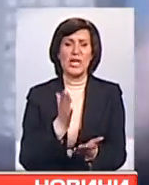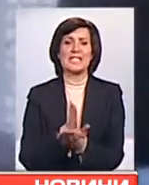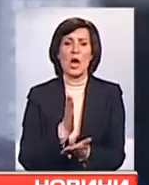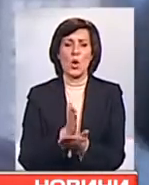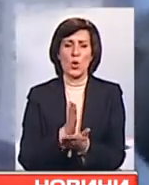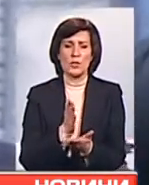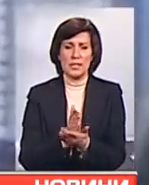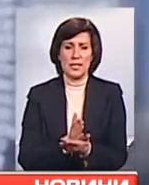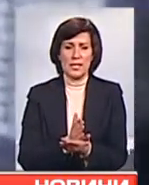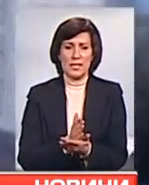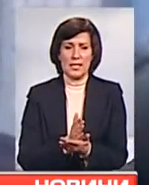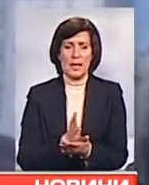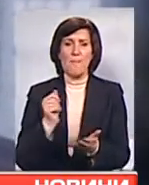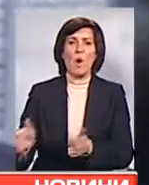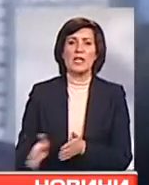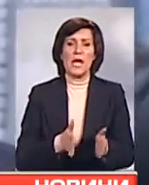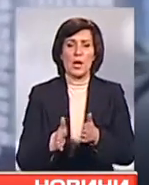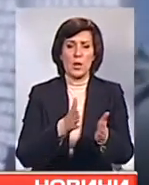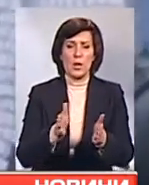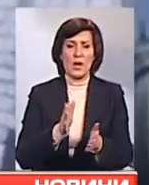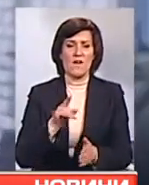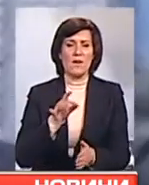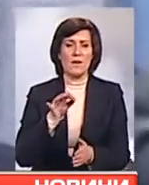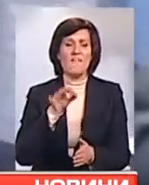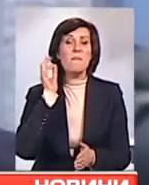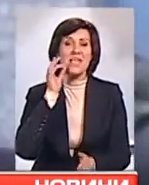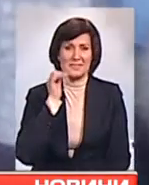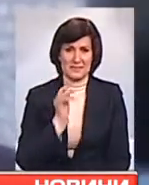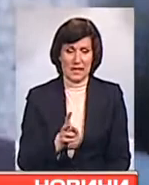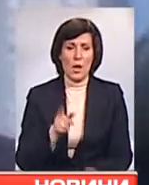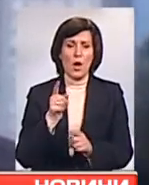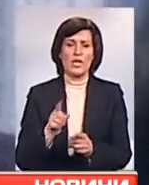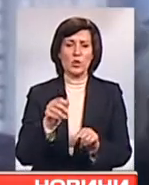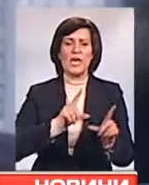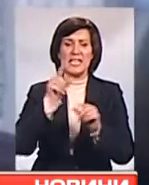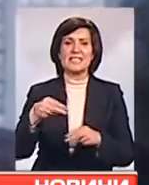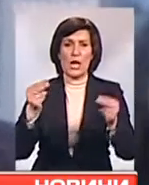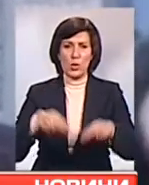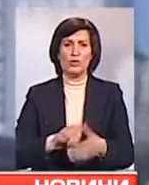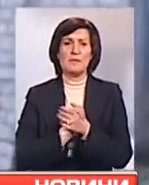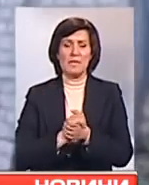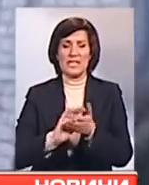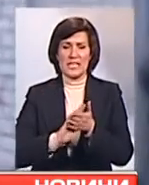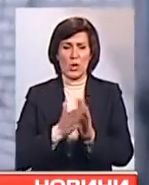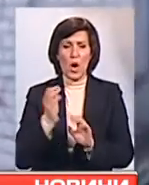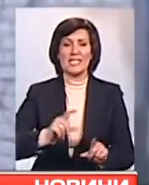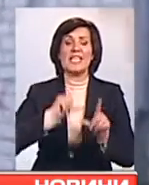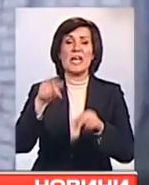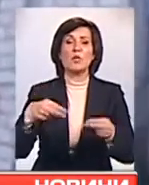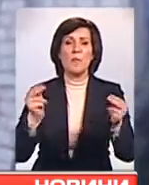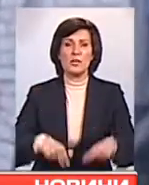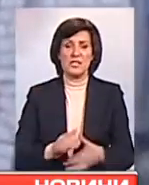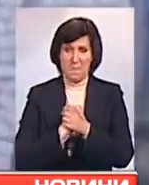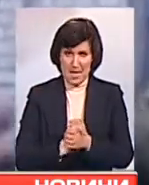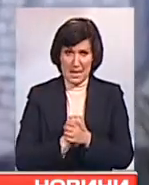знаходяться по дорозі в Мінськ. Вони там їдуть заключати мирний договор. Вони їдуть